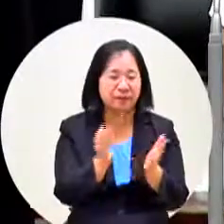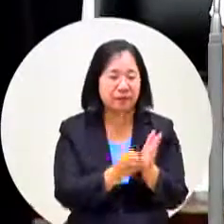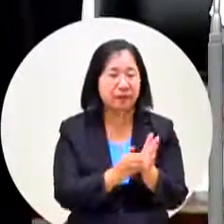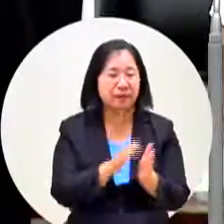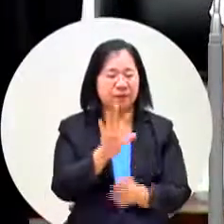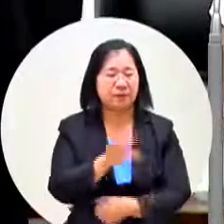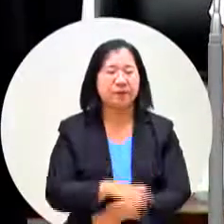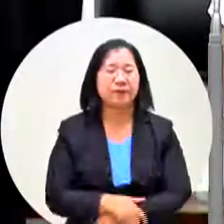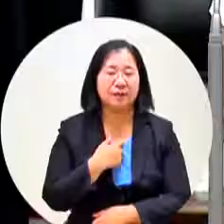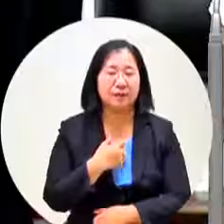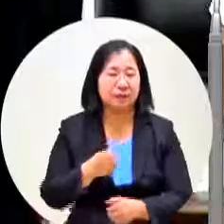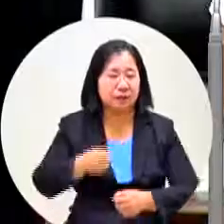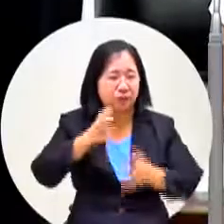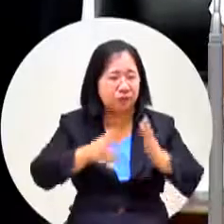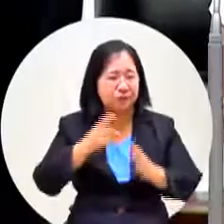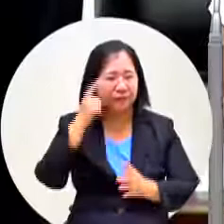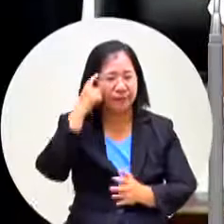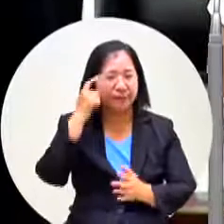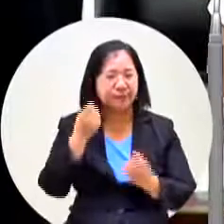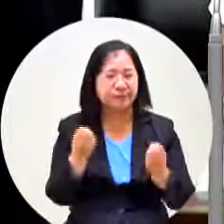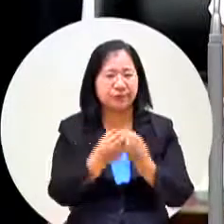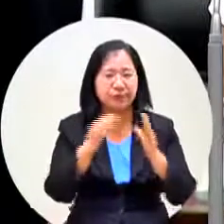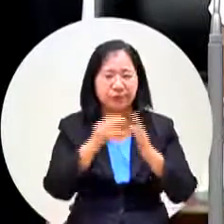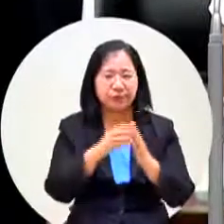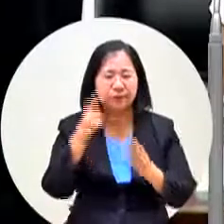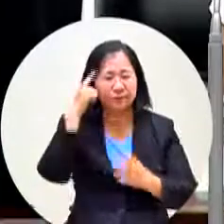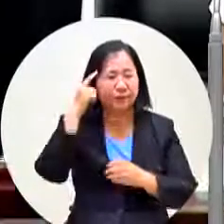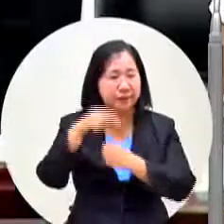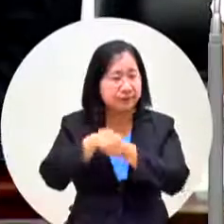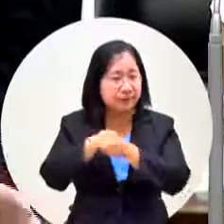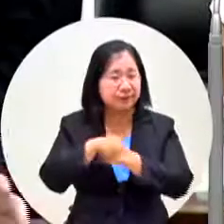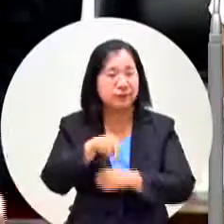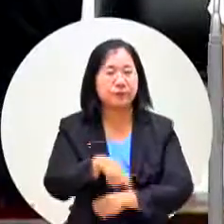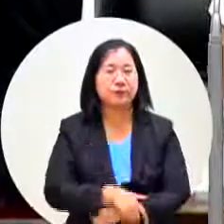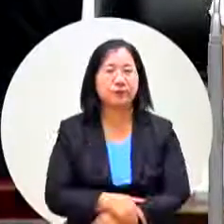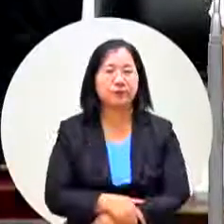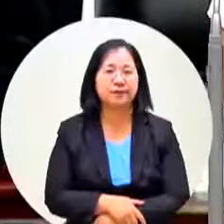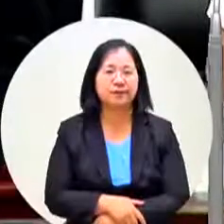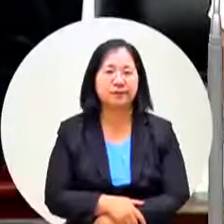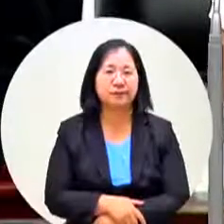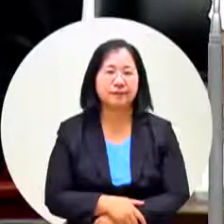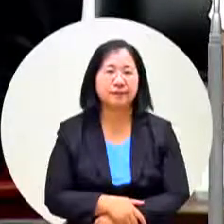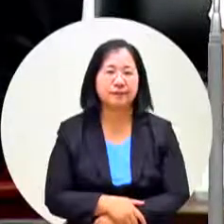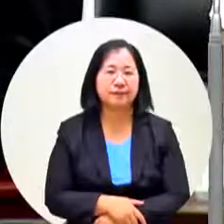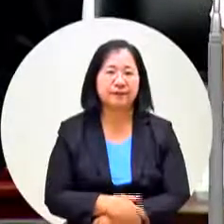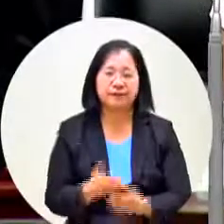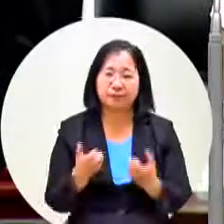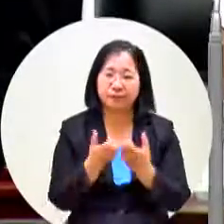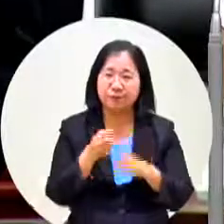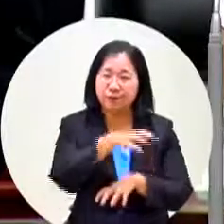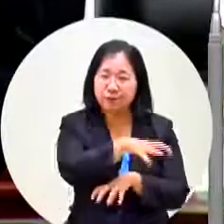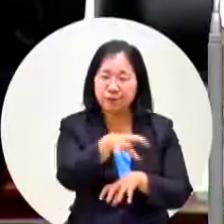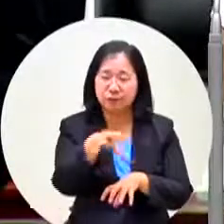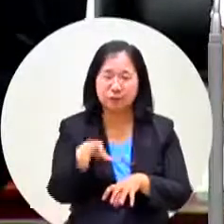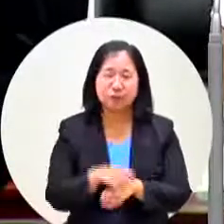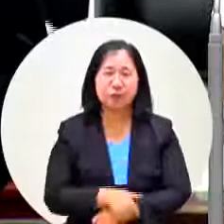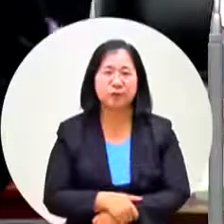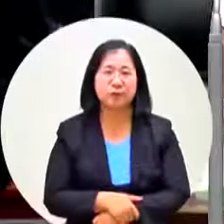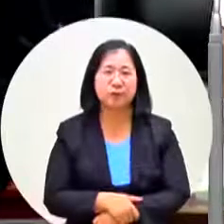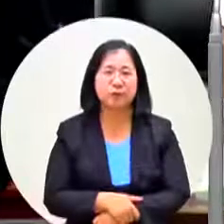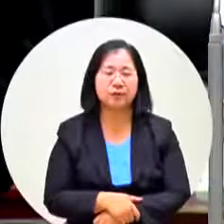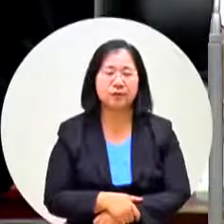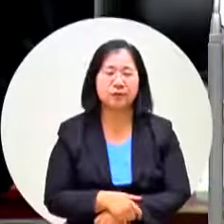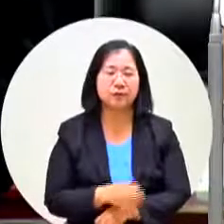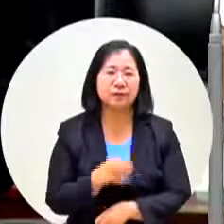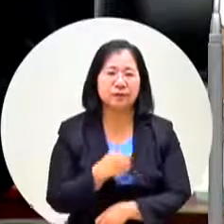2000几公顷讲起来真大啦，哦，真大啦哈、哦。所以刚才我也跟市长在报告。原则上我会